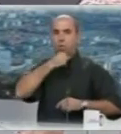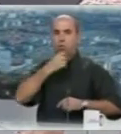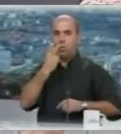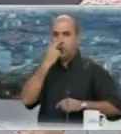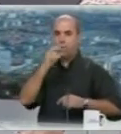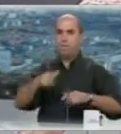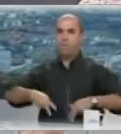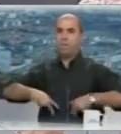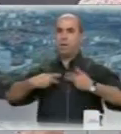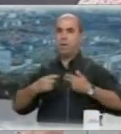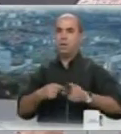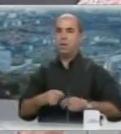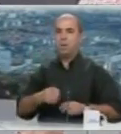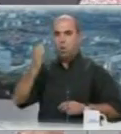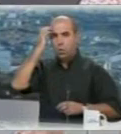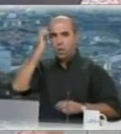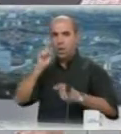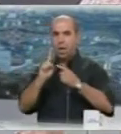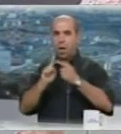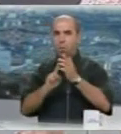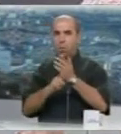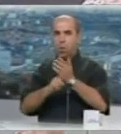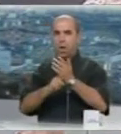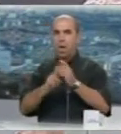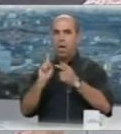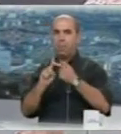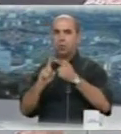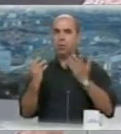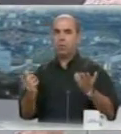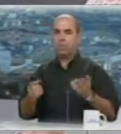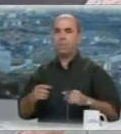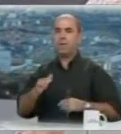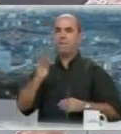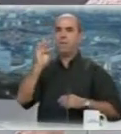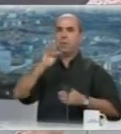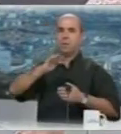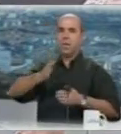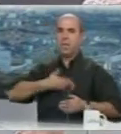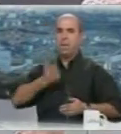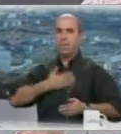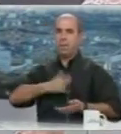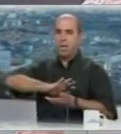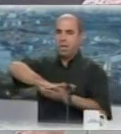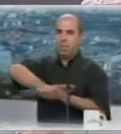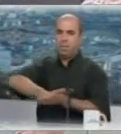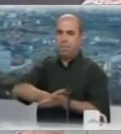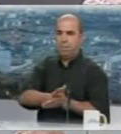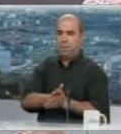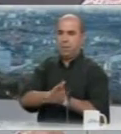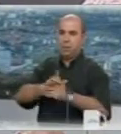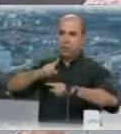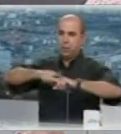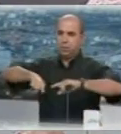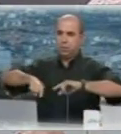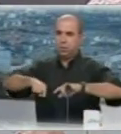أيضا نقطة مهمة جدا، أنه فرنسا كما قلت لك مقبلات كانت حابة تعاقب هذه القبيلة لأن أغلب أفرادها